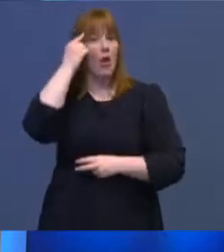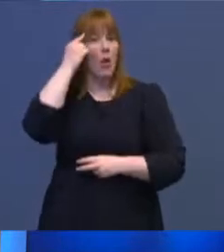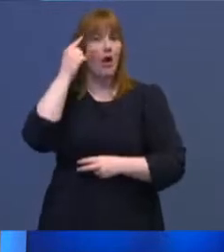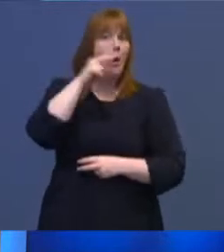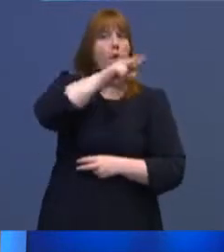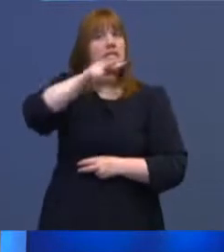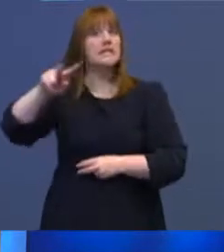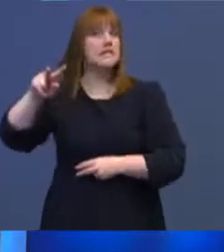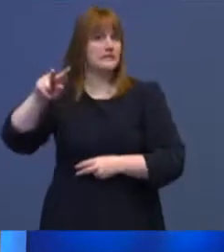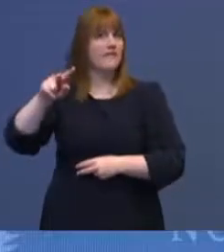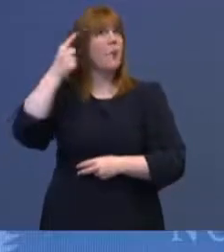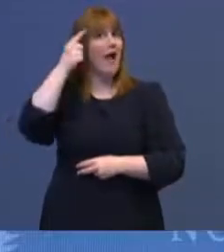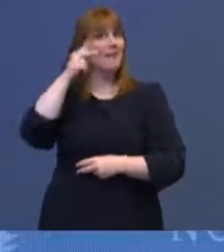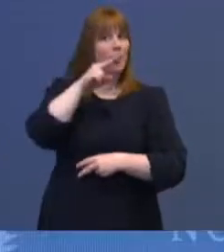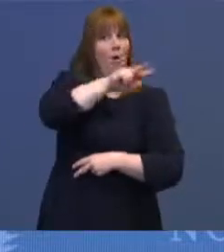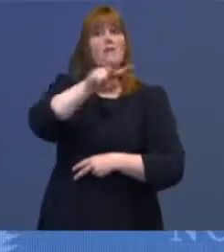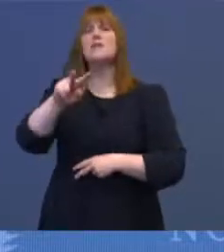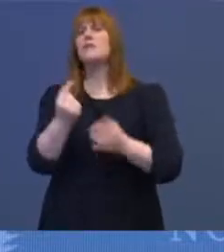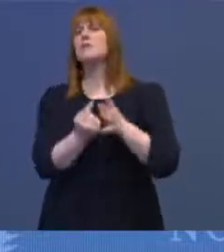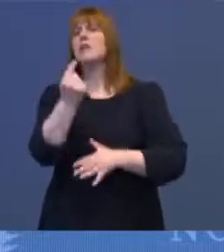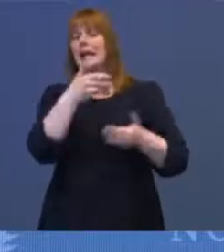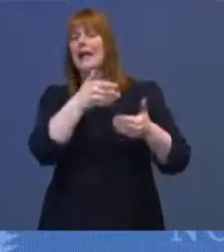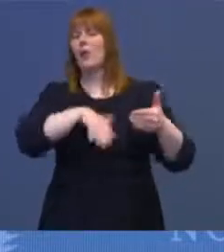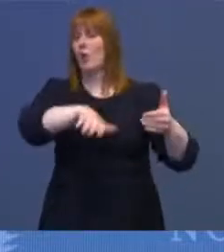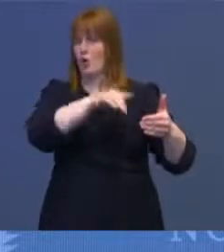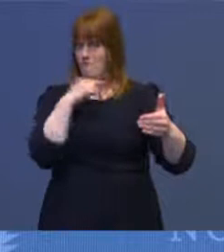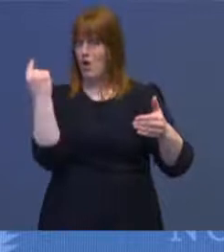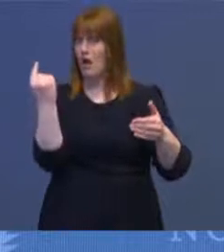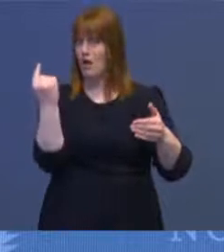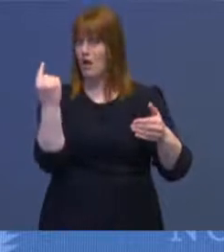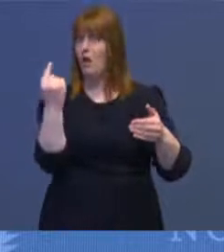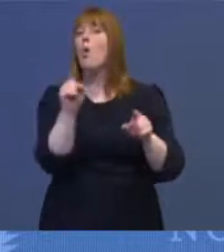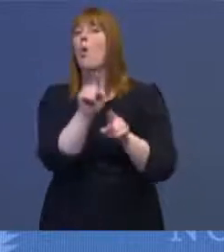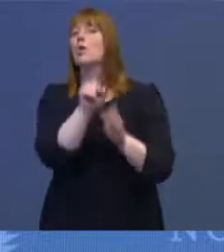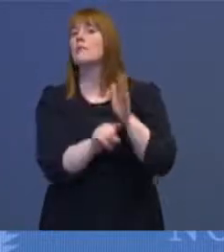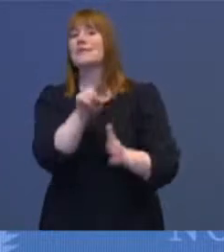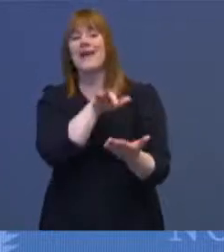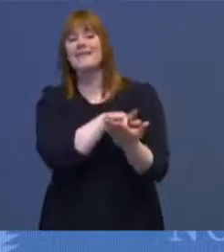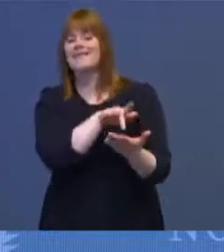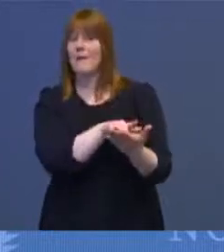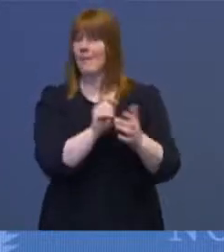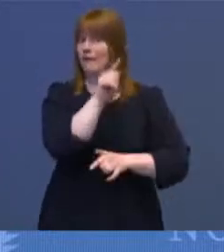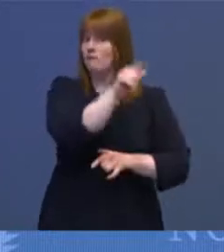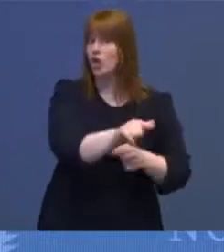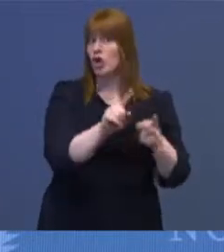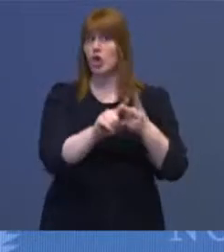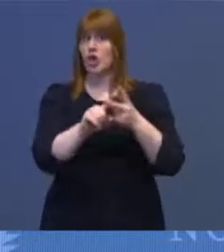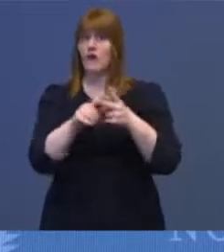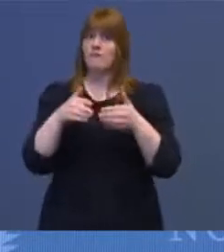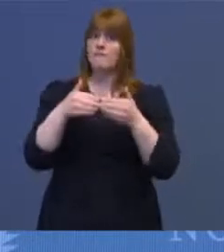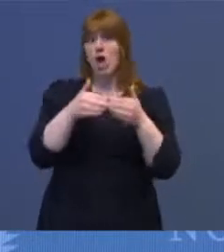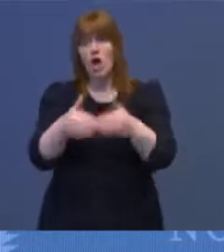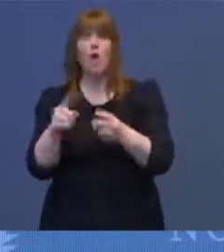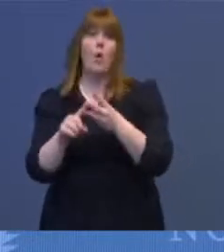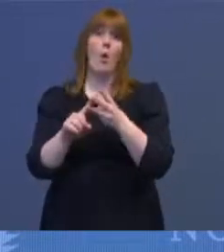oversikt over hva som skjer i våres nærområder, og være til stede både med fly, fartøy og landstyrker der vi mener